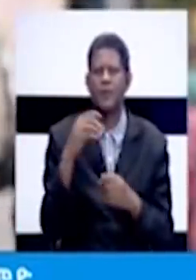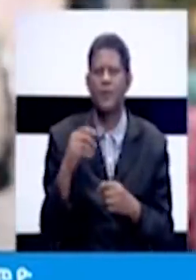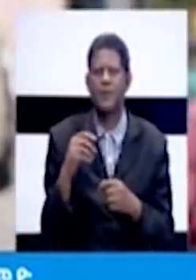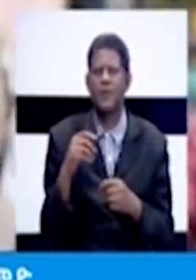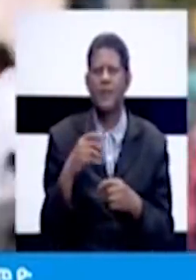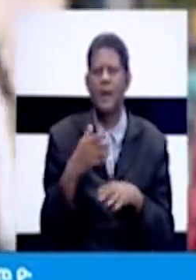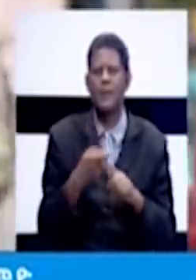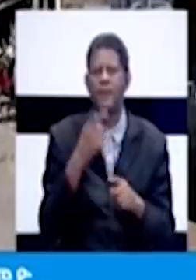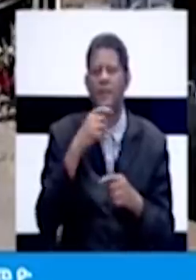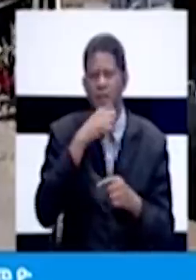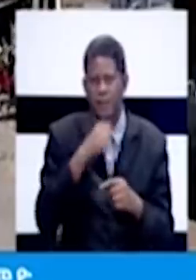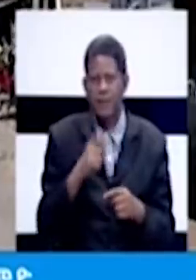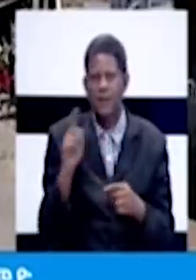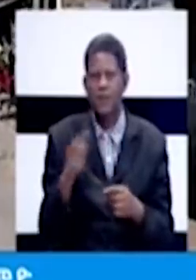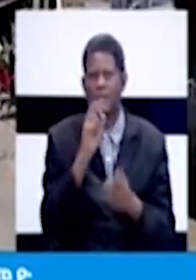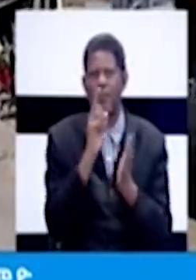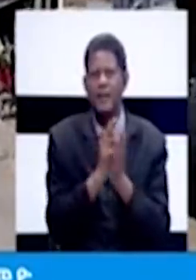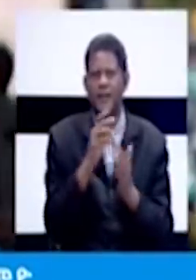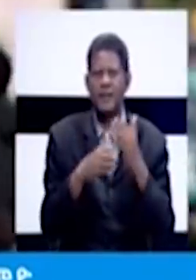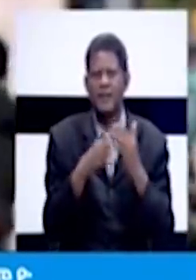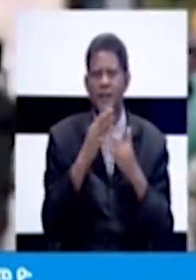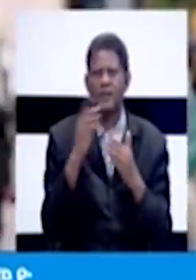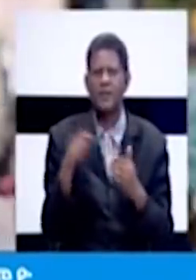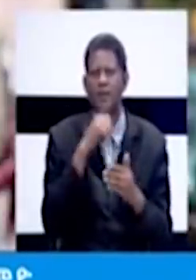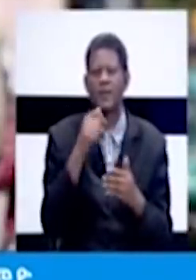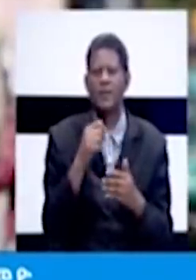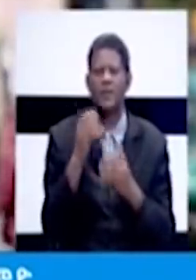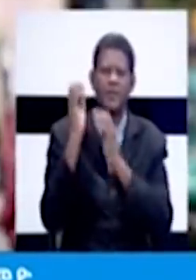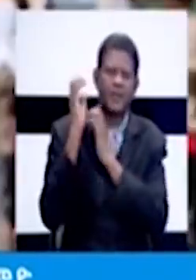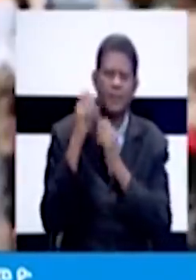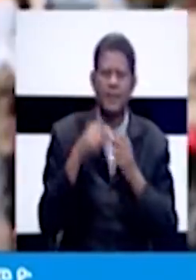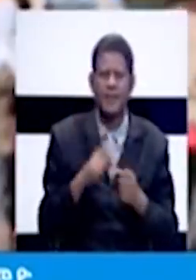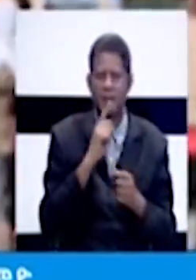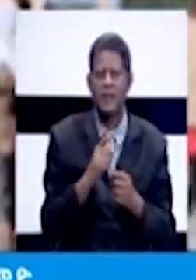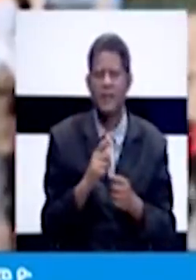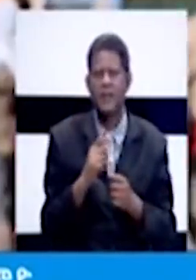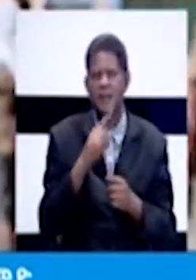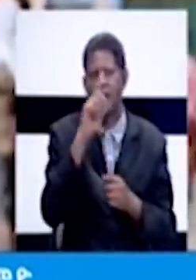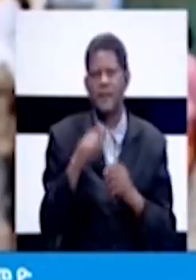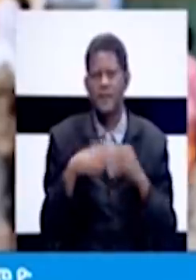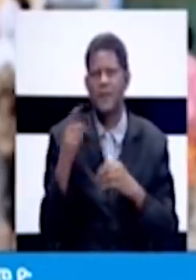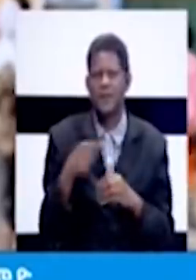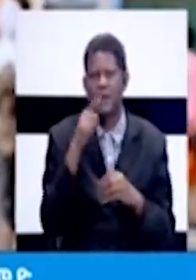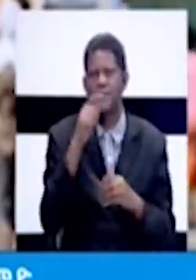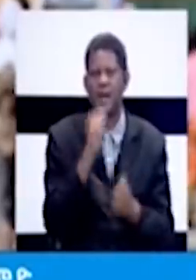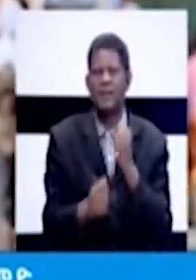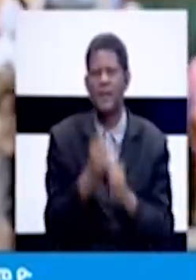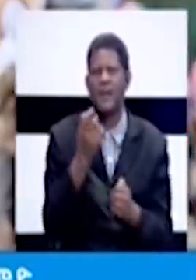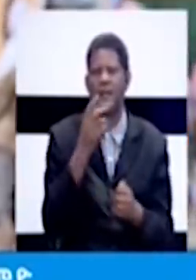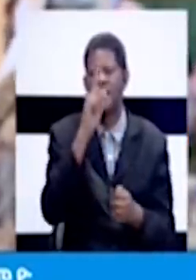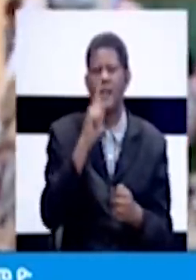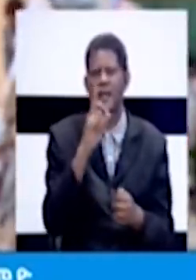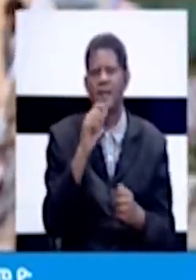شمغلنا خوينو بحق درجه تتهالنا تيلي خوينو صايرنا يصنحنا هنا تحت تاي سلاز خونا خمزات في خنا يمطفا تصفى